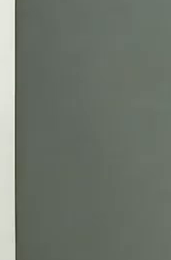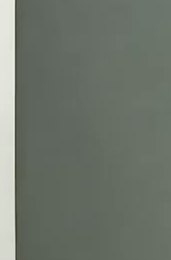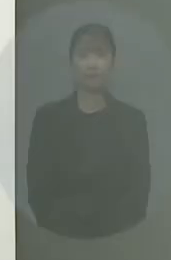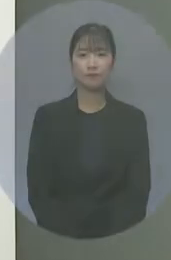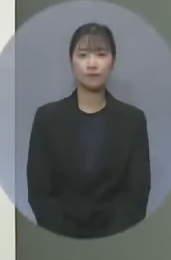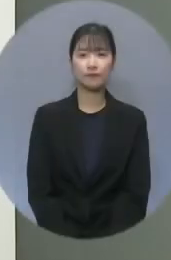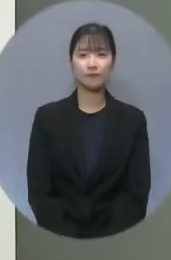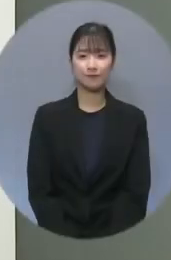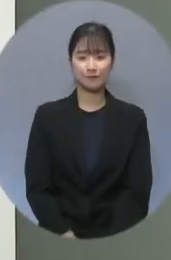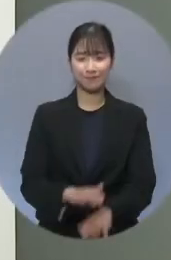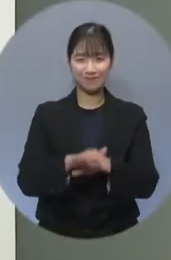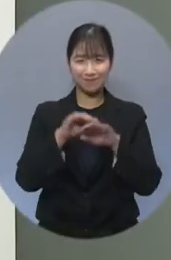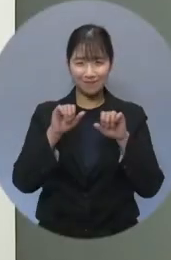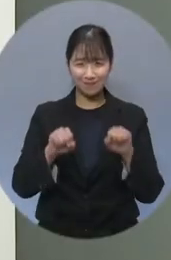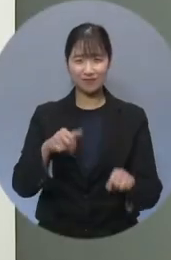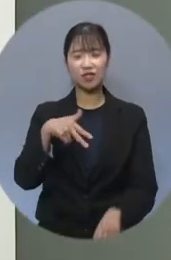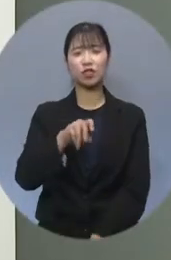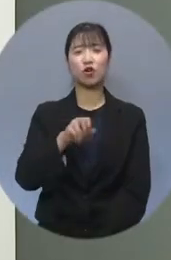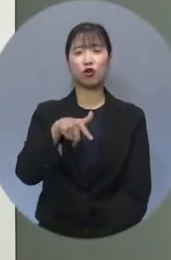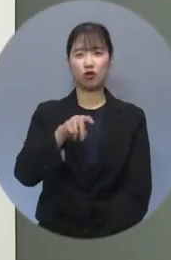안녕하십니까. 정경수입니다.